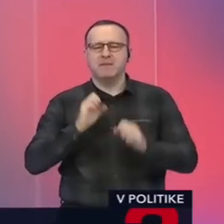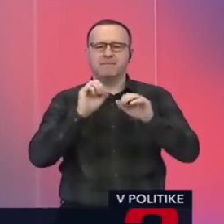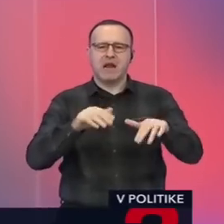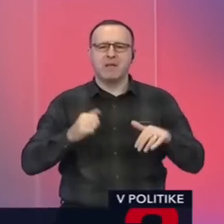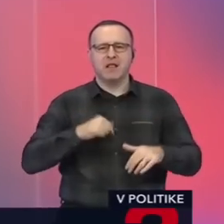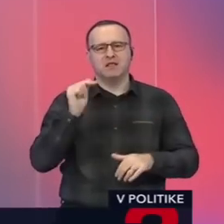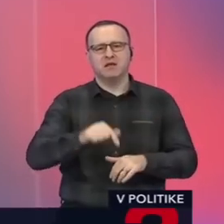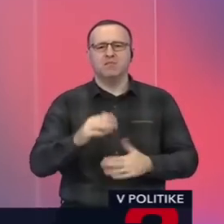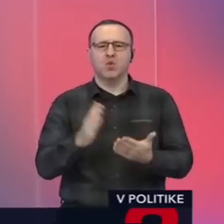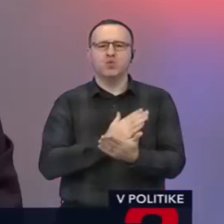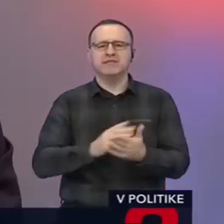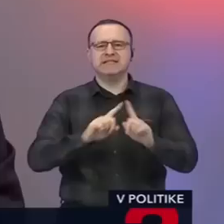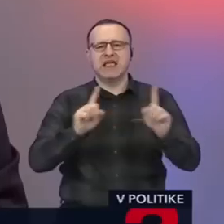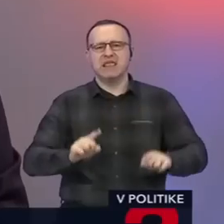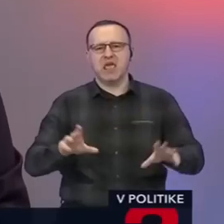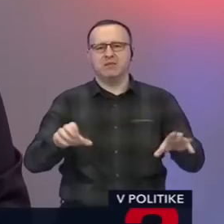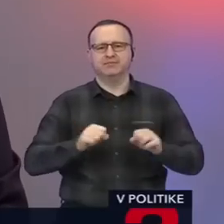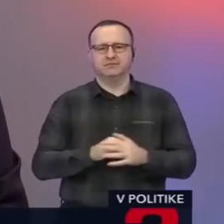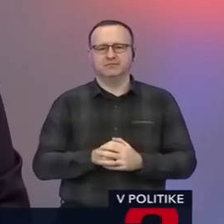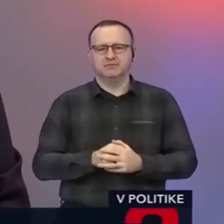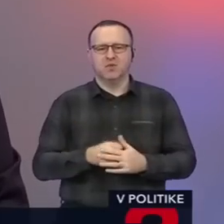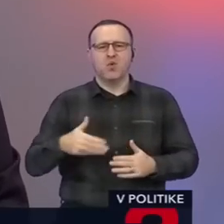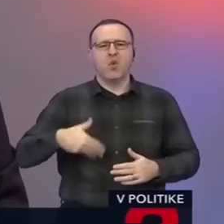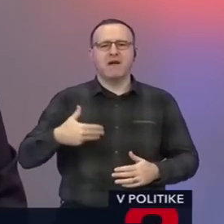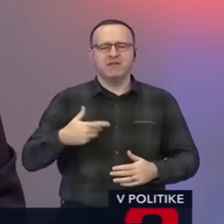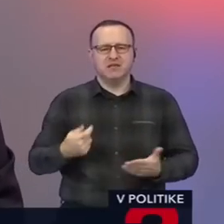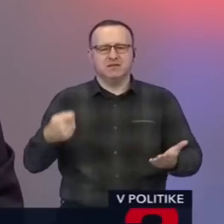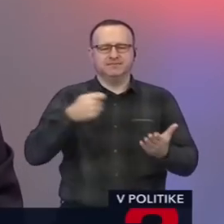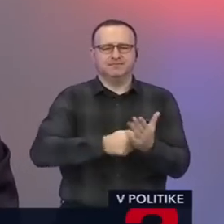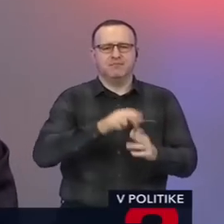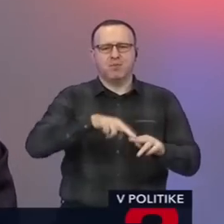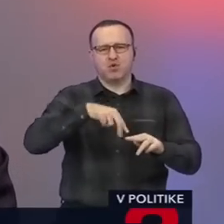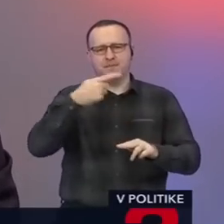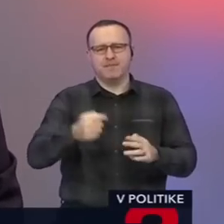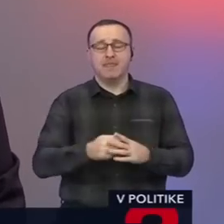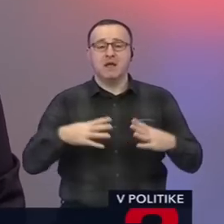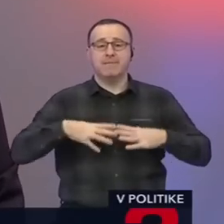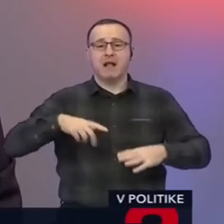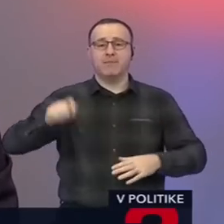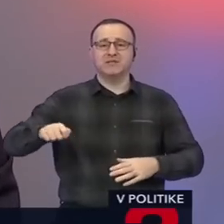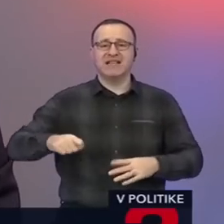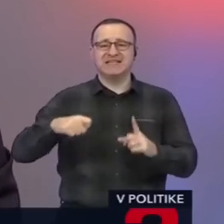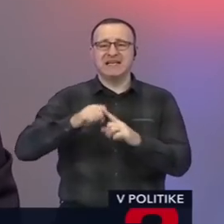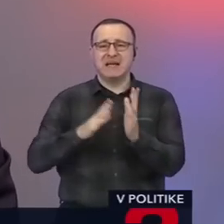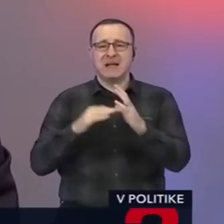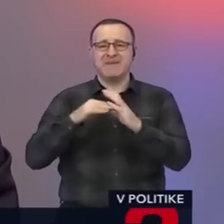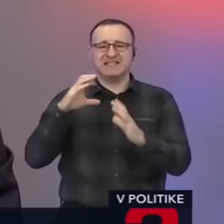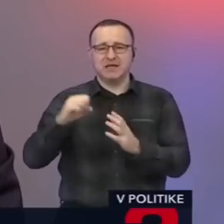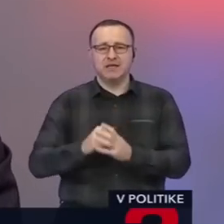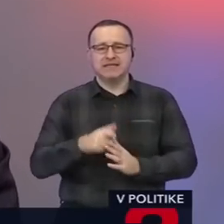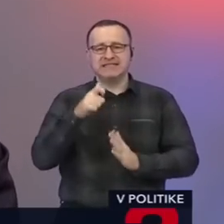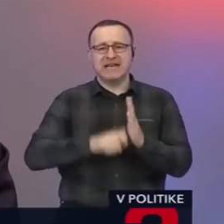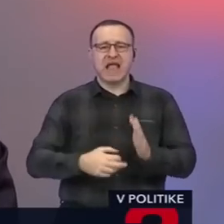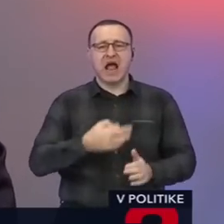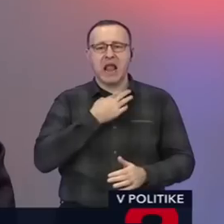mať politické odobrenie. K obávam sa dostaneme. Pán poslanec Kmec, Hlas SD nevylúčil podporu